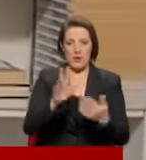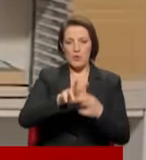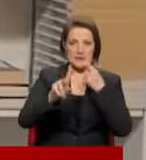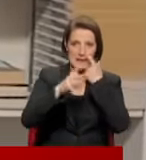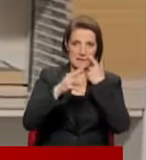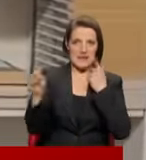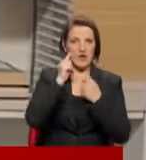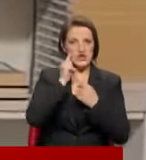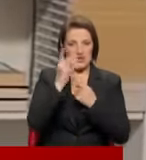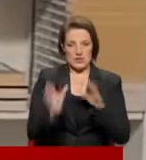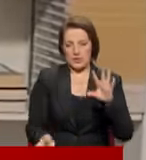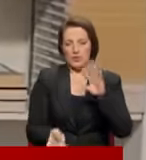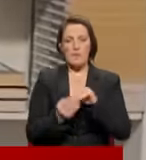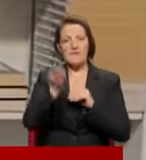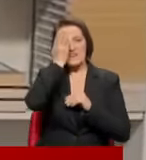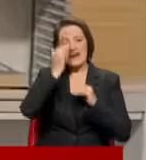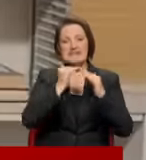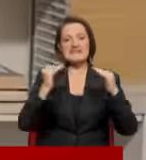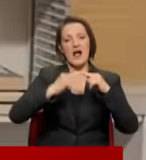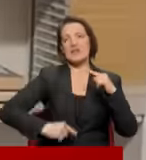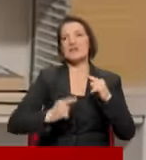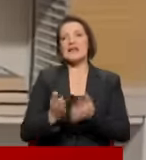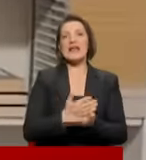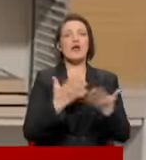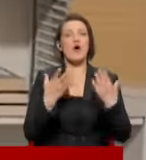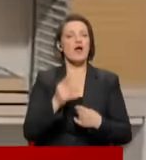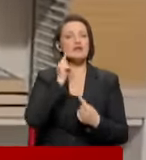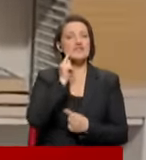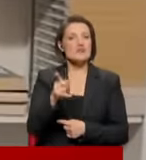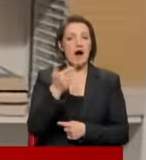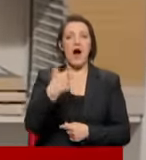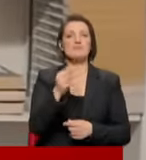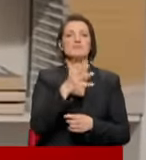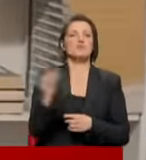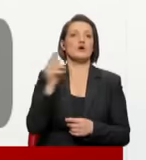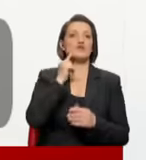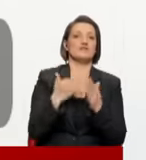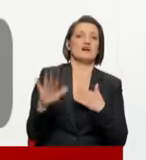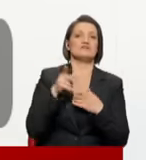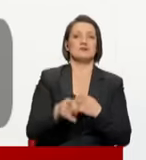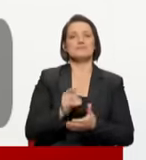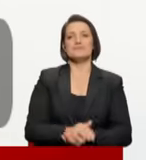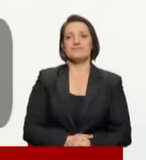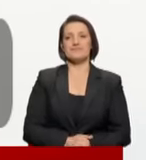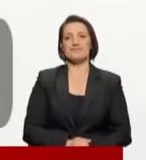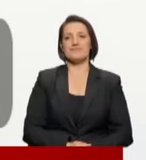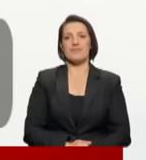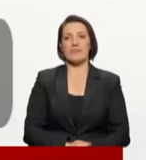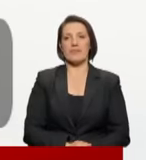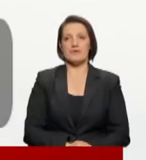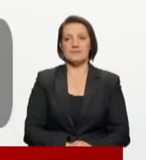32 milyon, toplamda yoksulluk sınırının altında geliri olanlar 60 milyonu geçti. Açlık sınırının